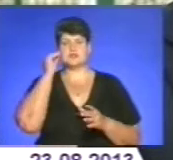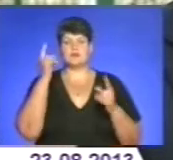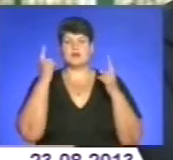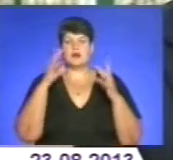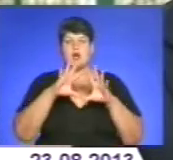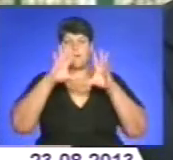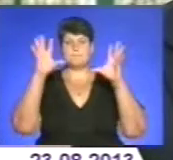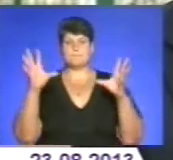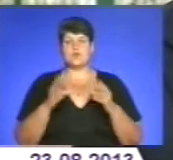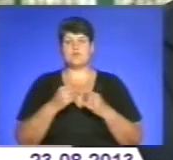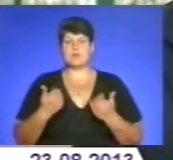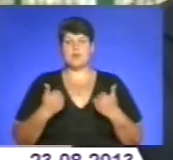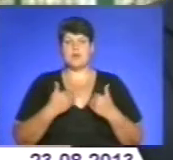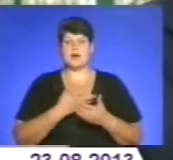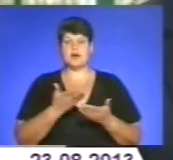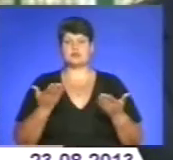наших